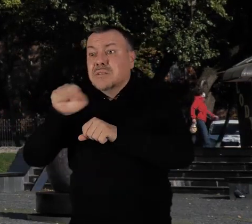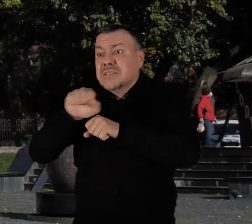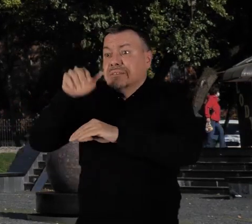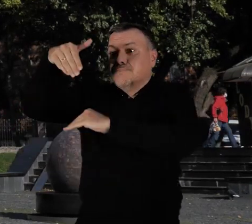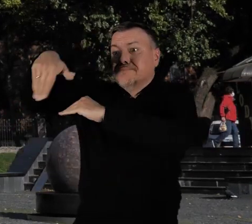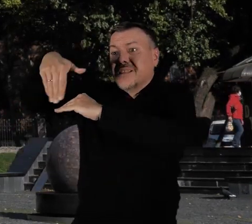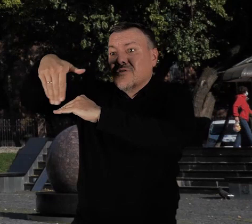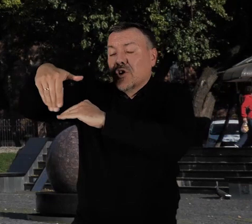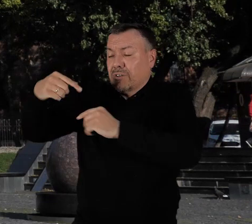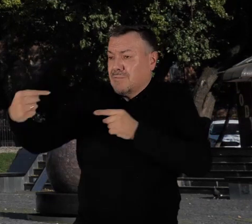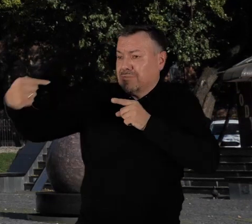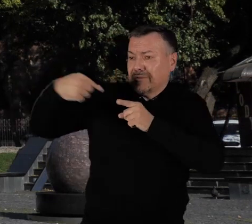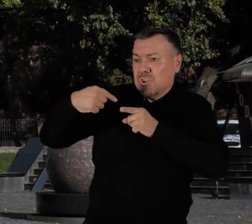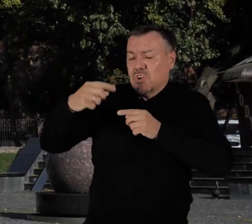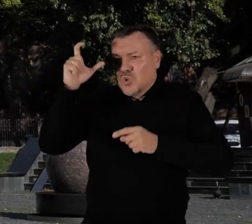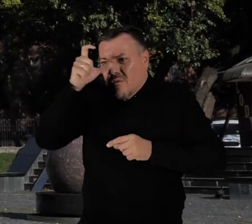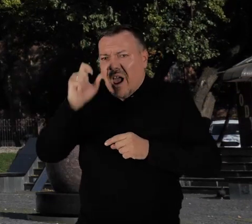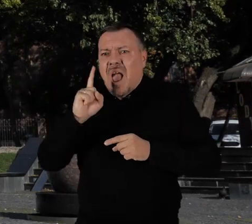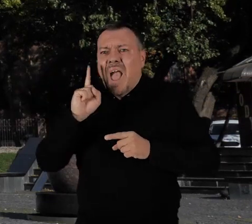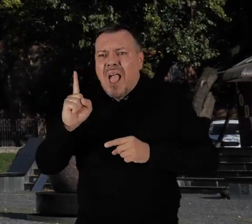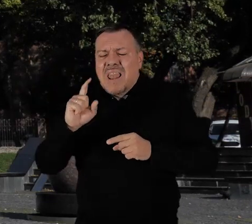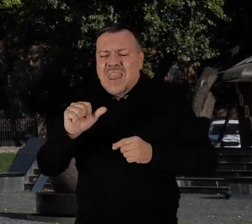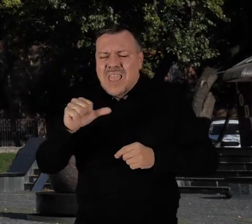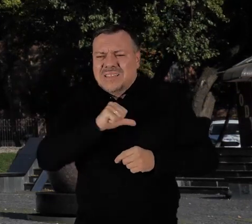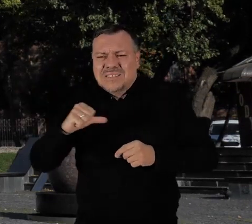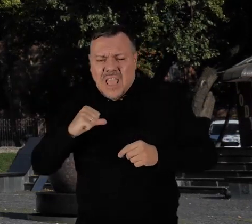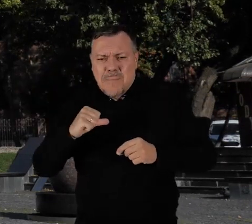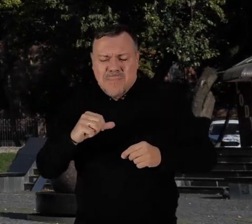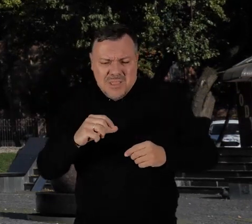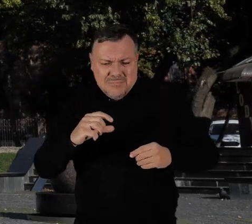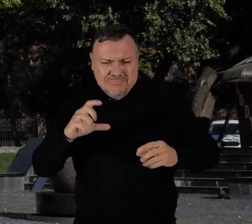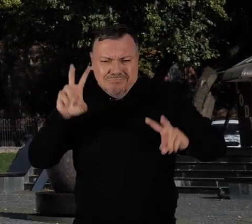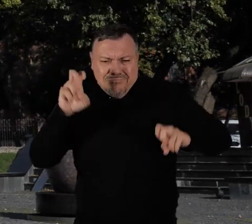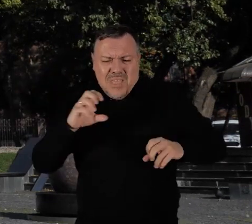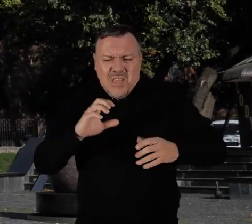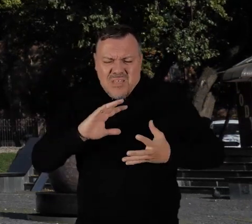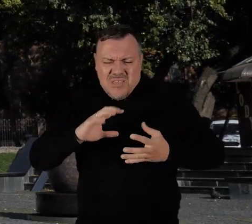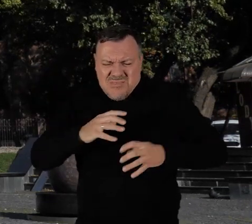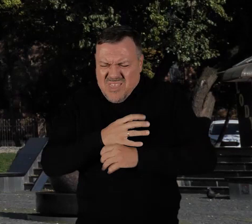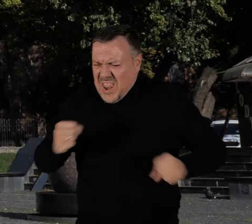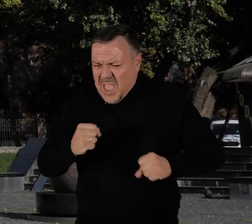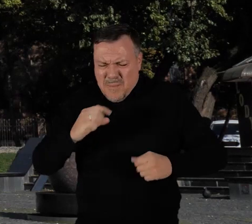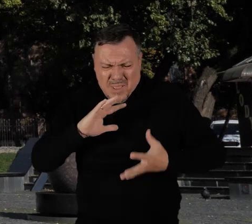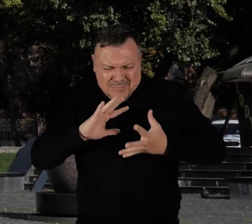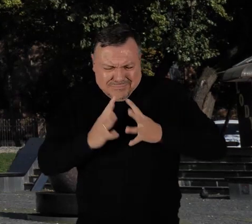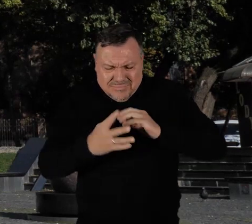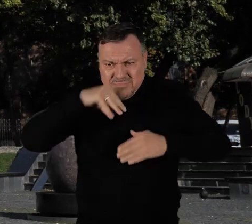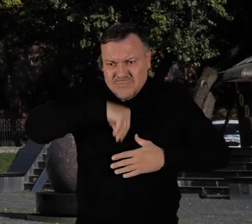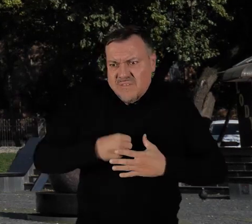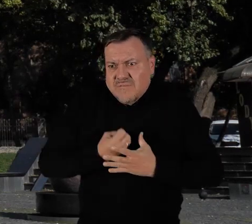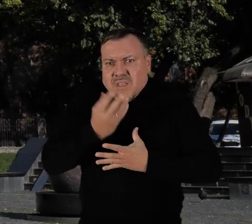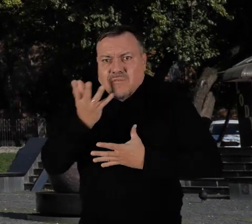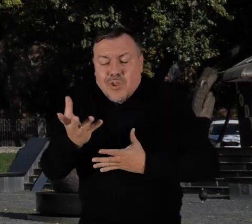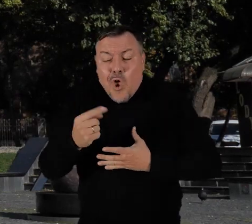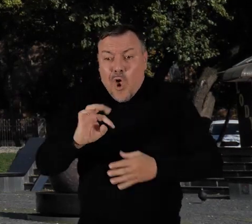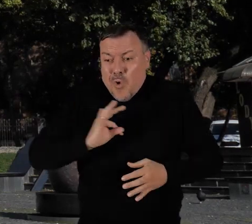czymś zewnętrznym w stosunku do człowieka, ale sam dramat przetwarzania rozgrywa się wewnątrz.